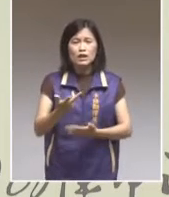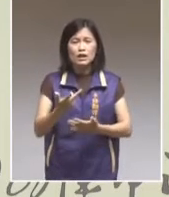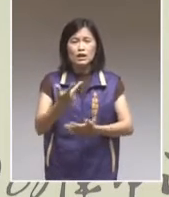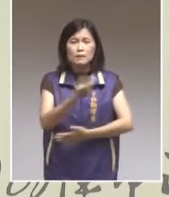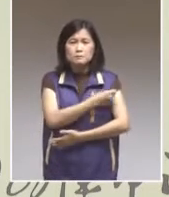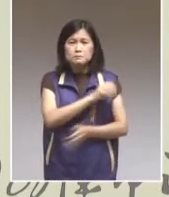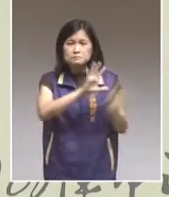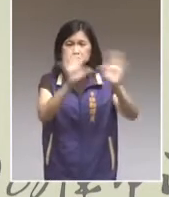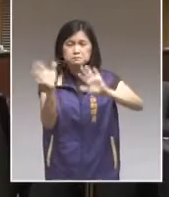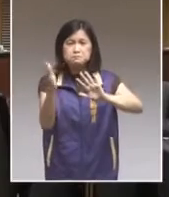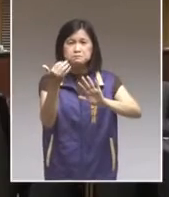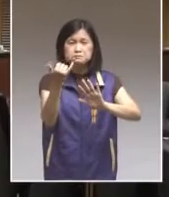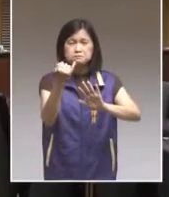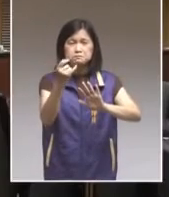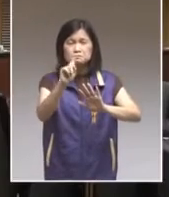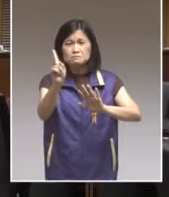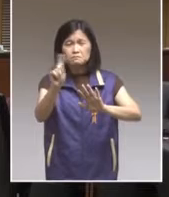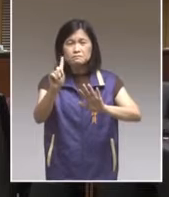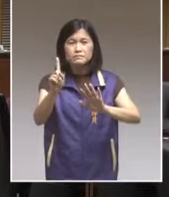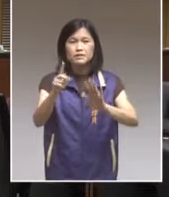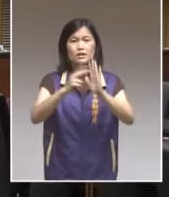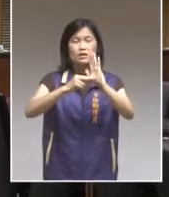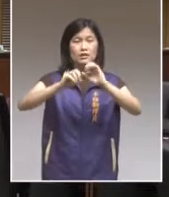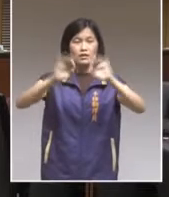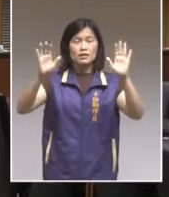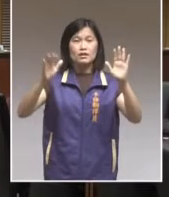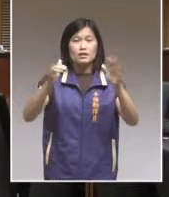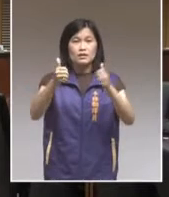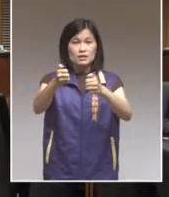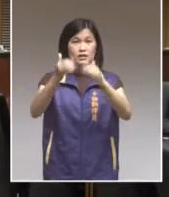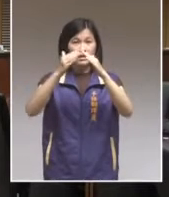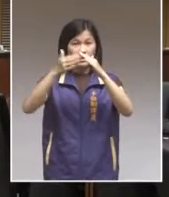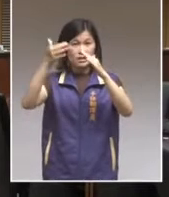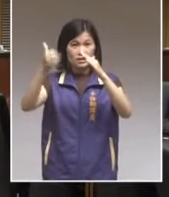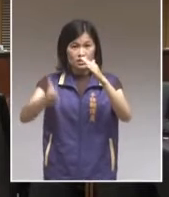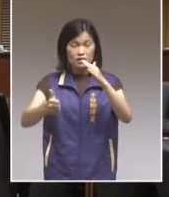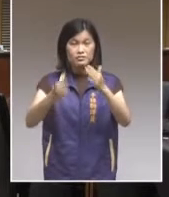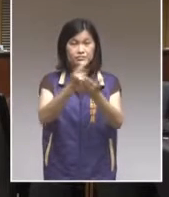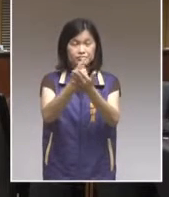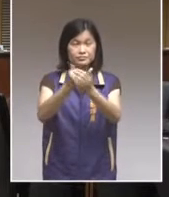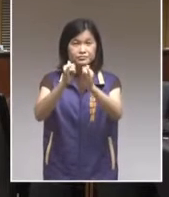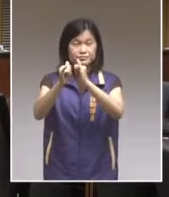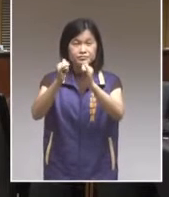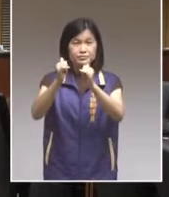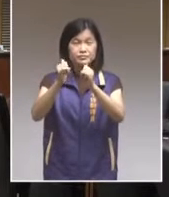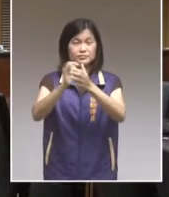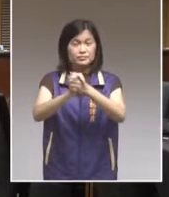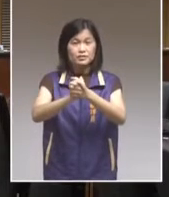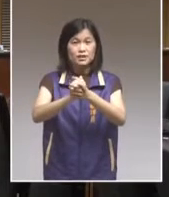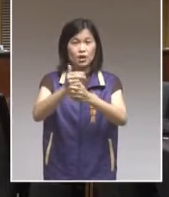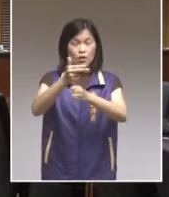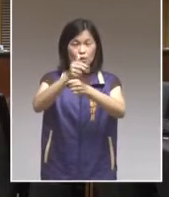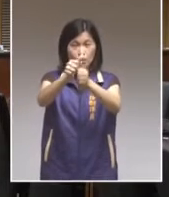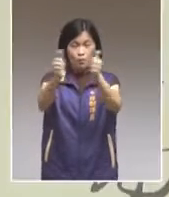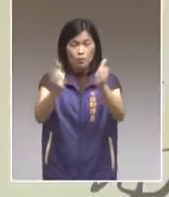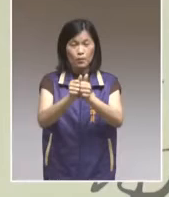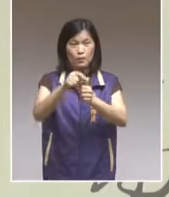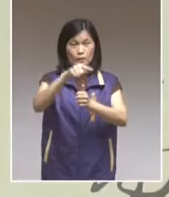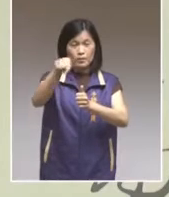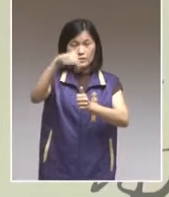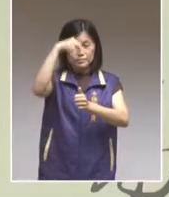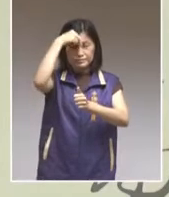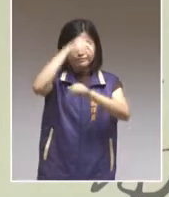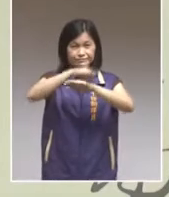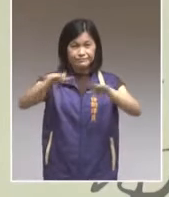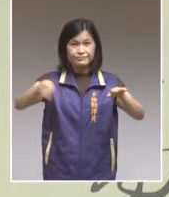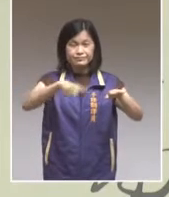来跟大家做说明。 好，谢谢市长。那各位市民朋友，各位媒体朋友，大家午安，大家好。那